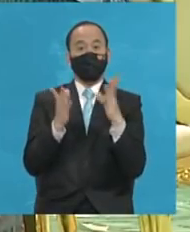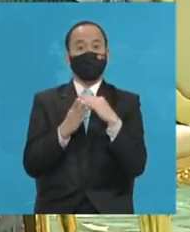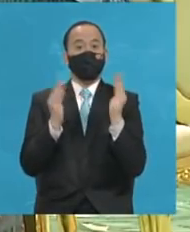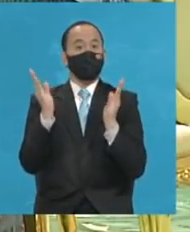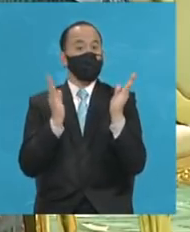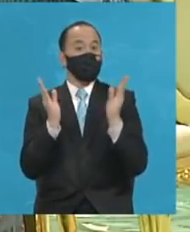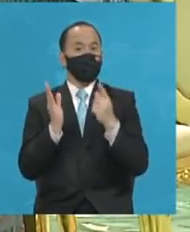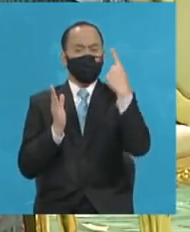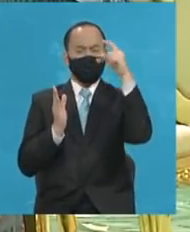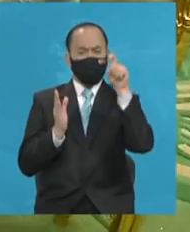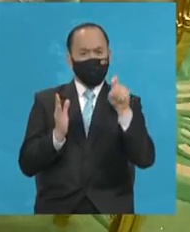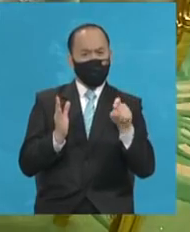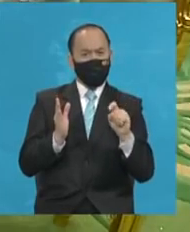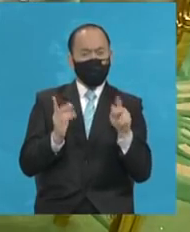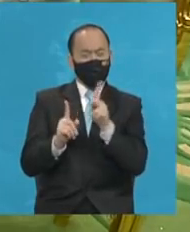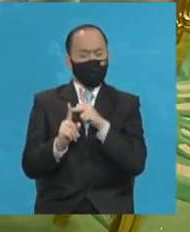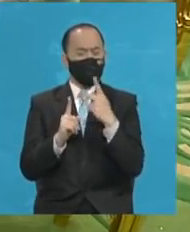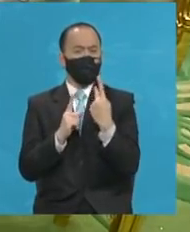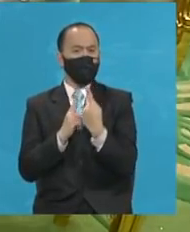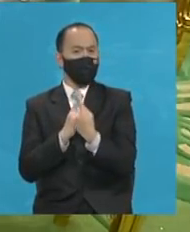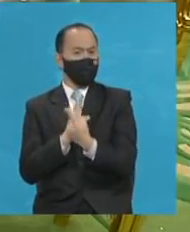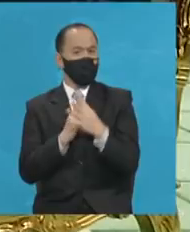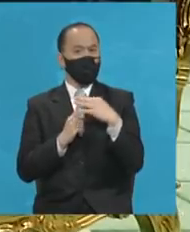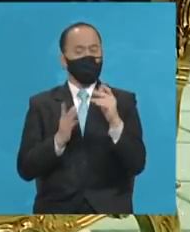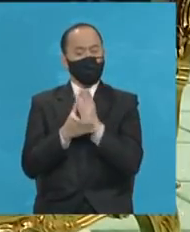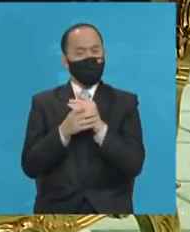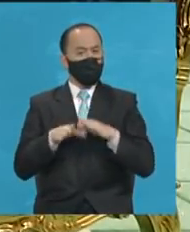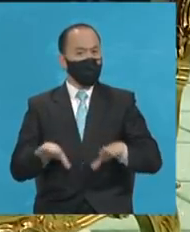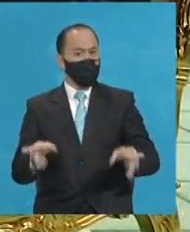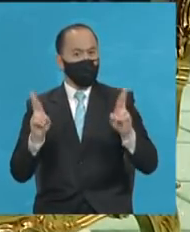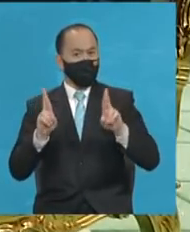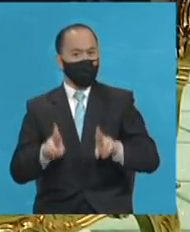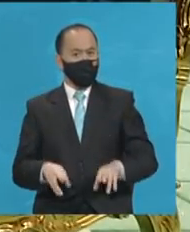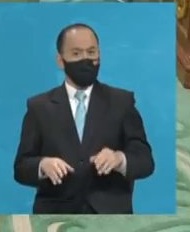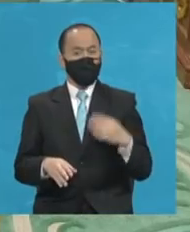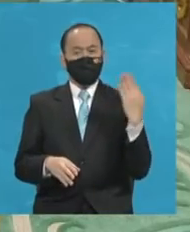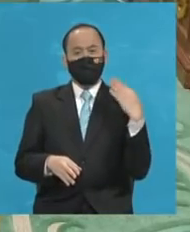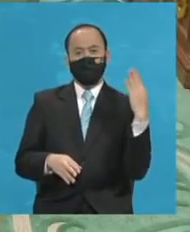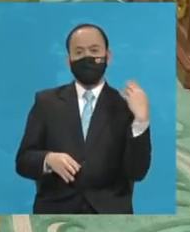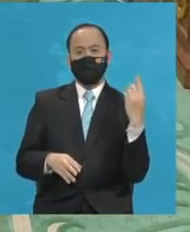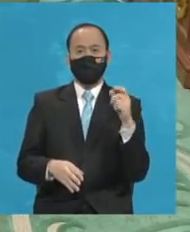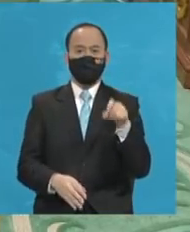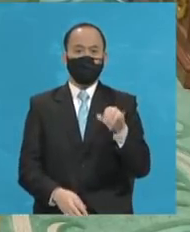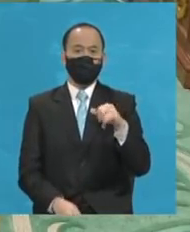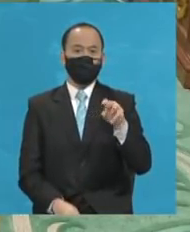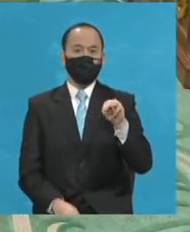untuk memastikan kesejahteraan dan keselamatan rakyat senantiasa terjamin